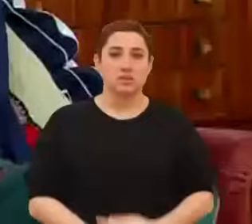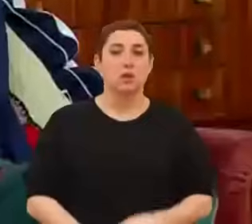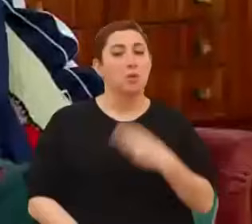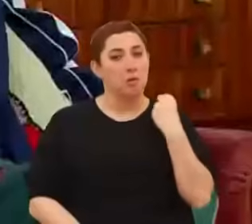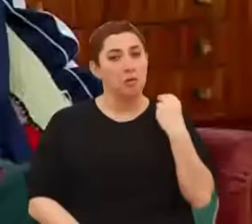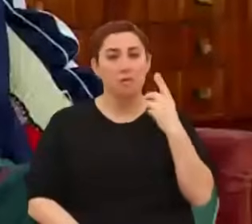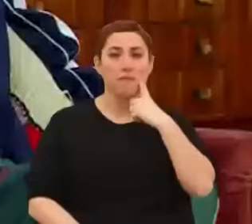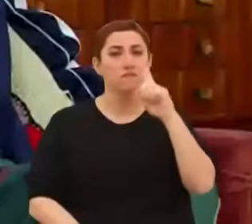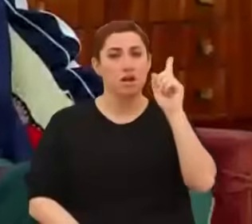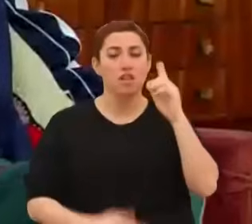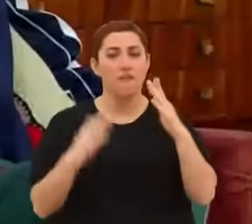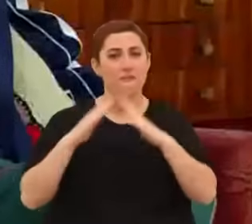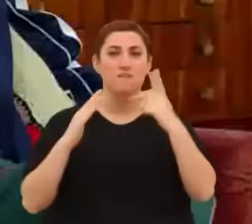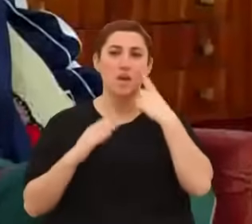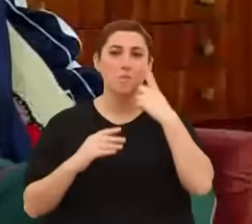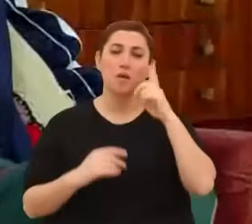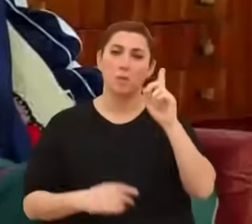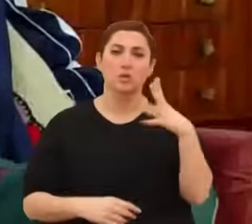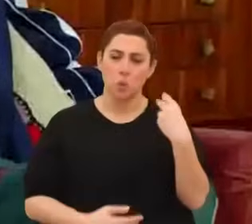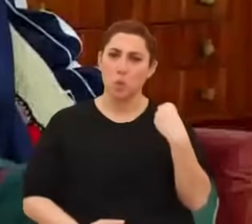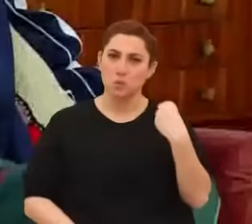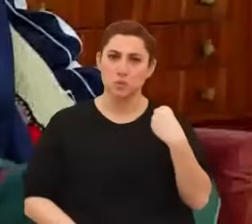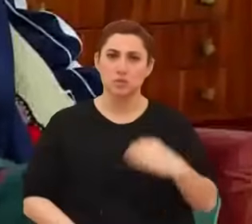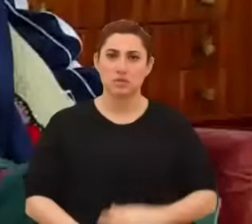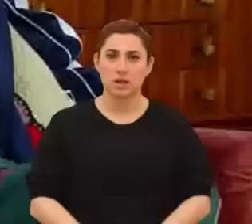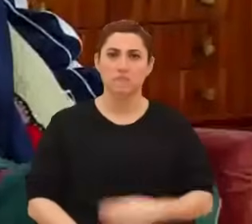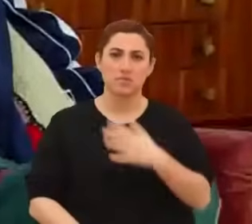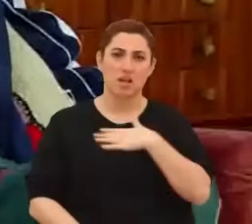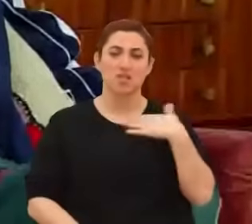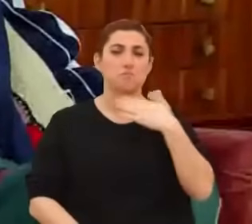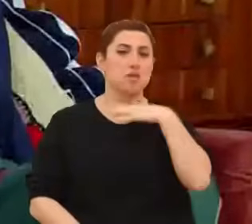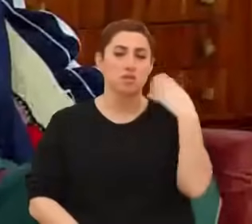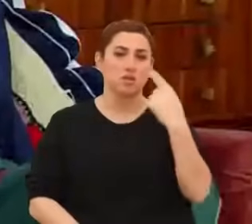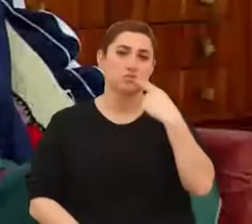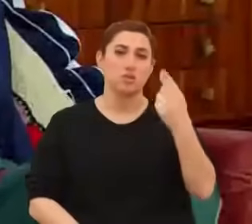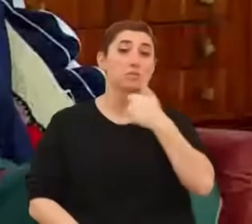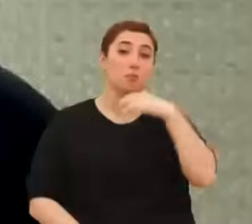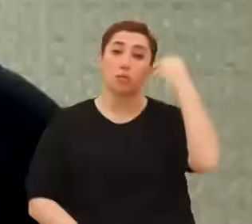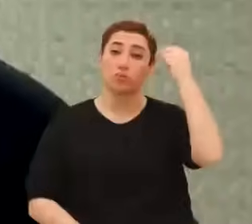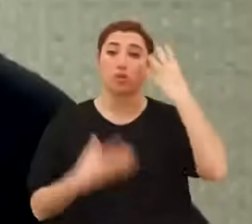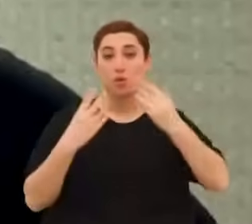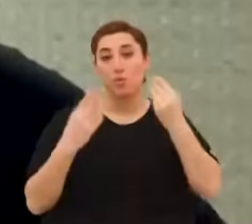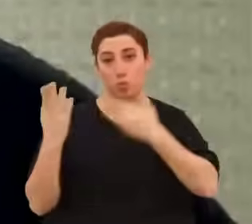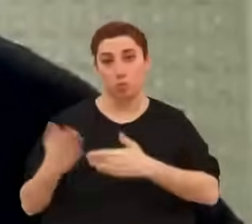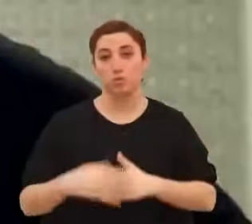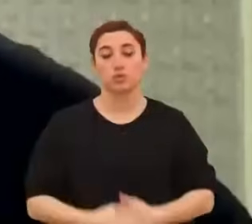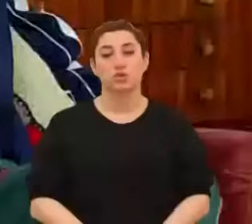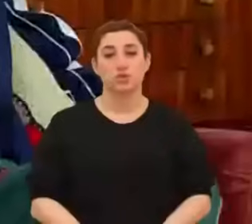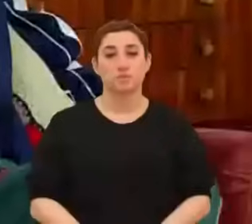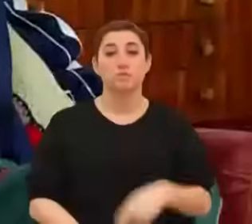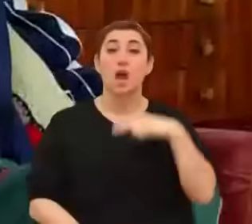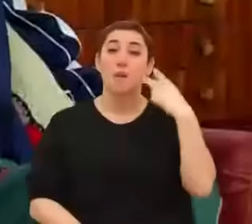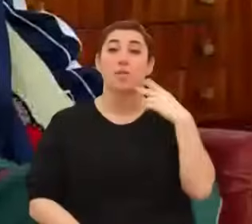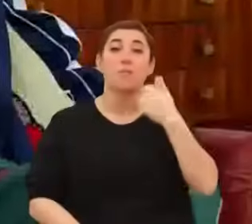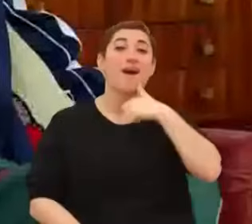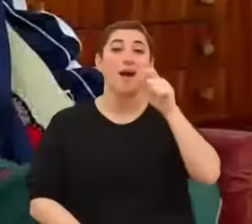Oh be, vallahi eve bak ya. Vallahi çok güzel. Annem adak adar, babam muhtar olur.